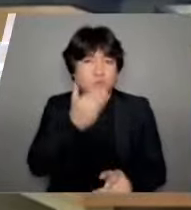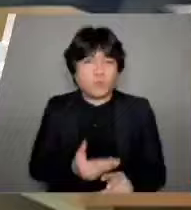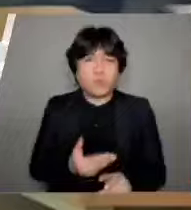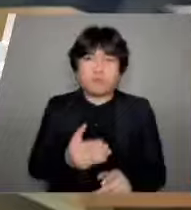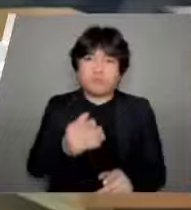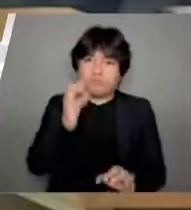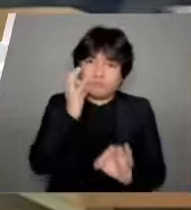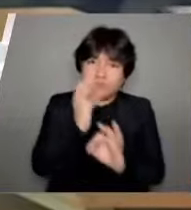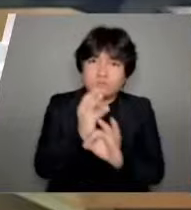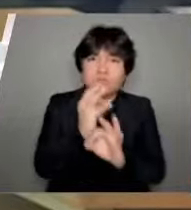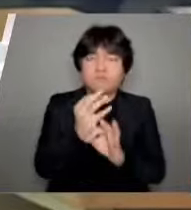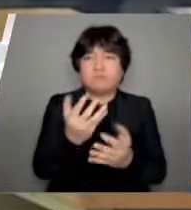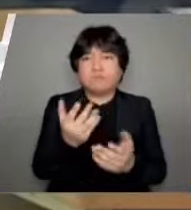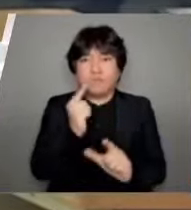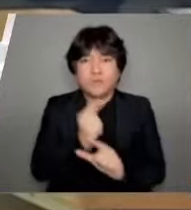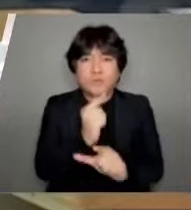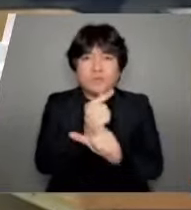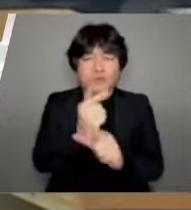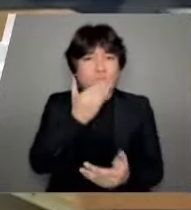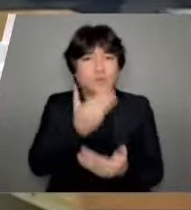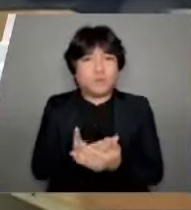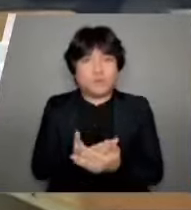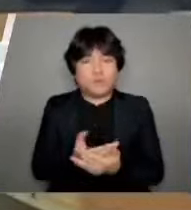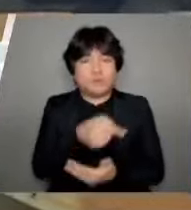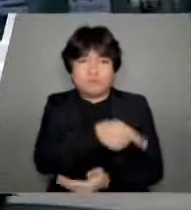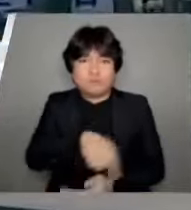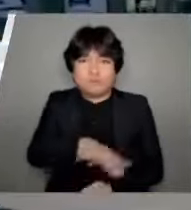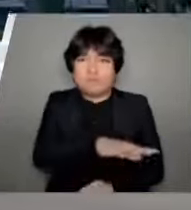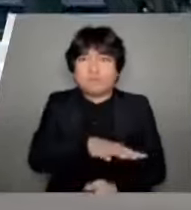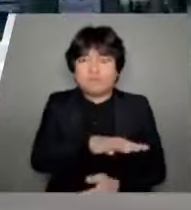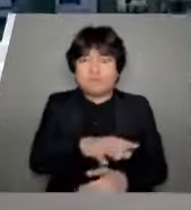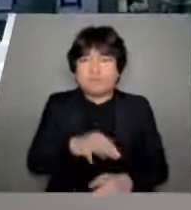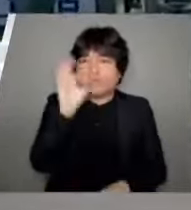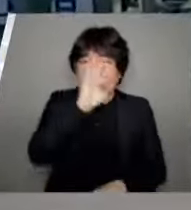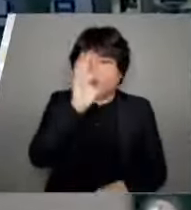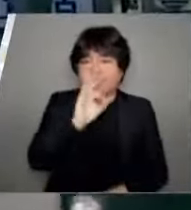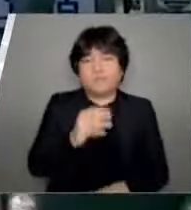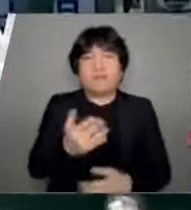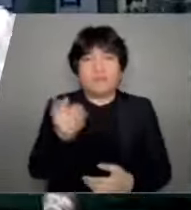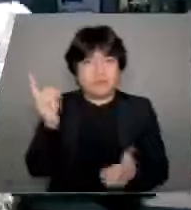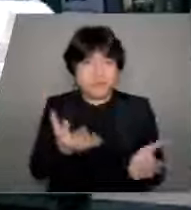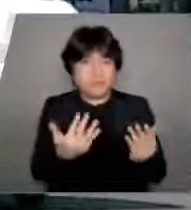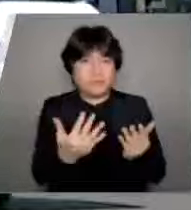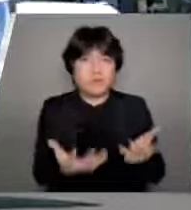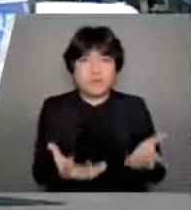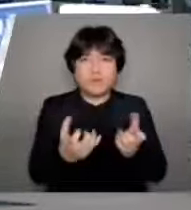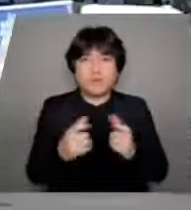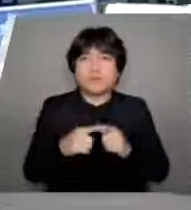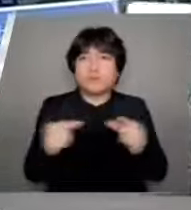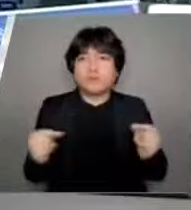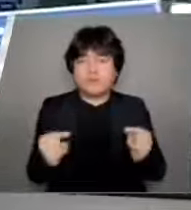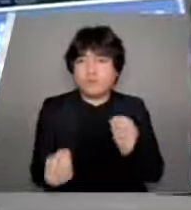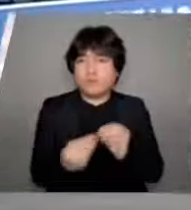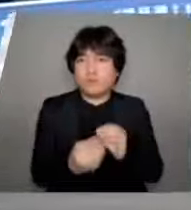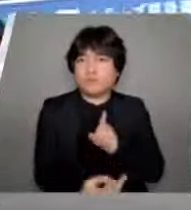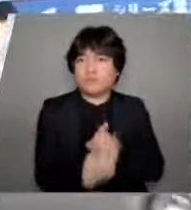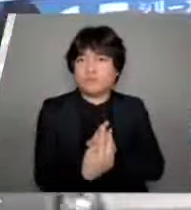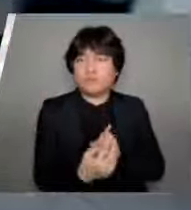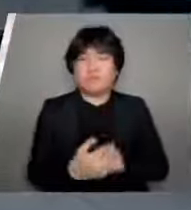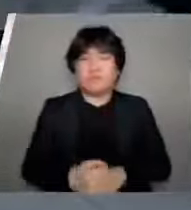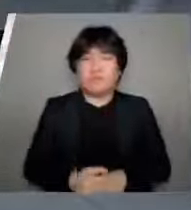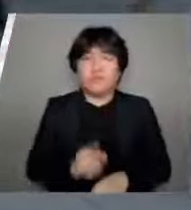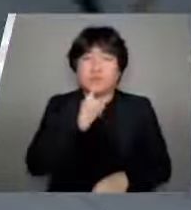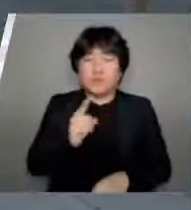ng mga Japanese employers ayon sa DMW. Pangatlong araw ang Pilipinas sa may pinakamaraming workers